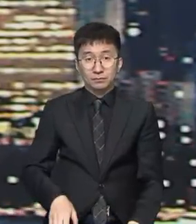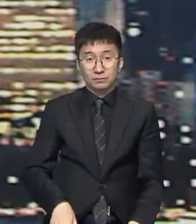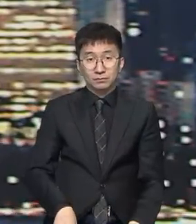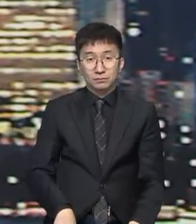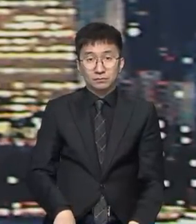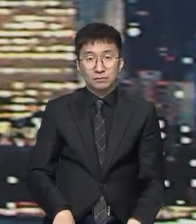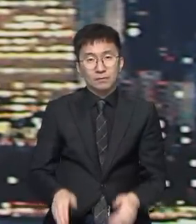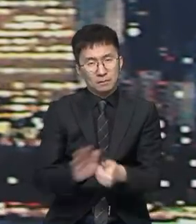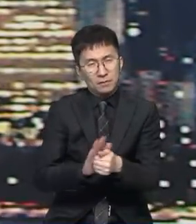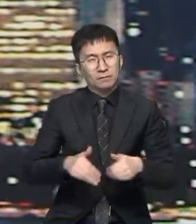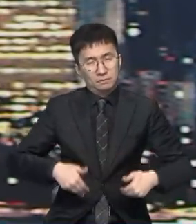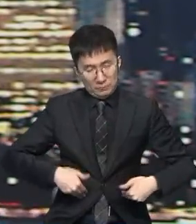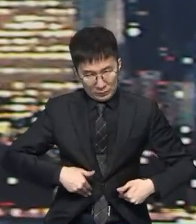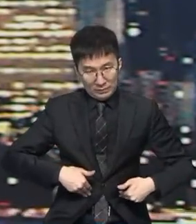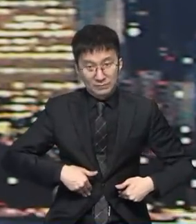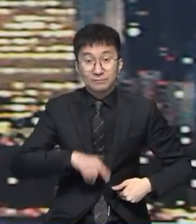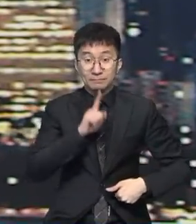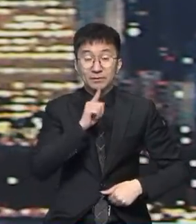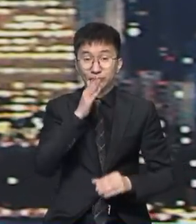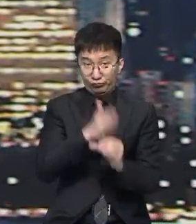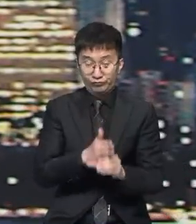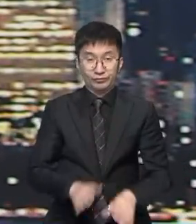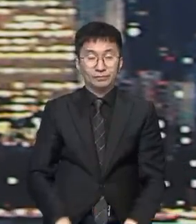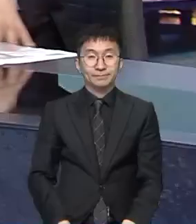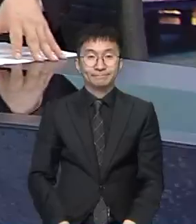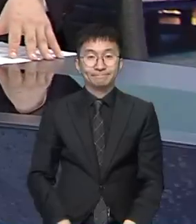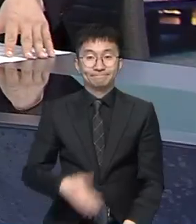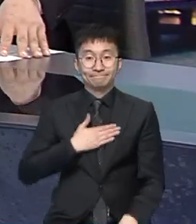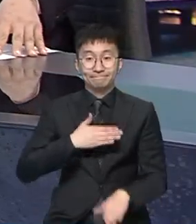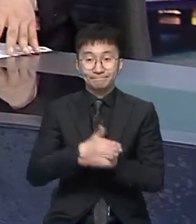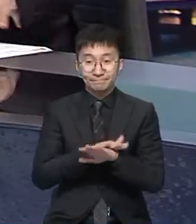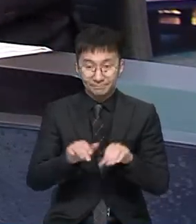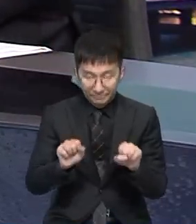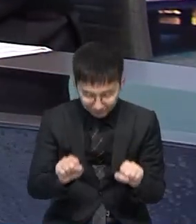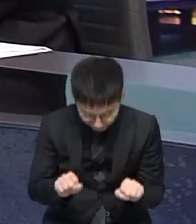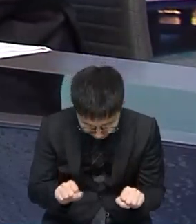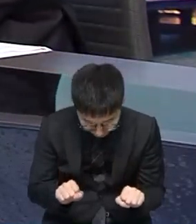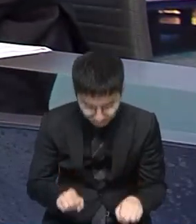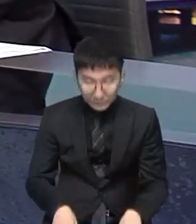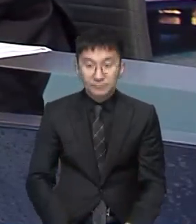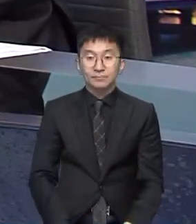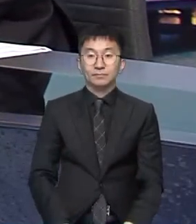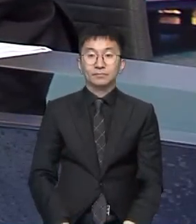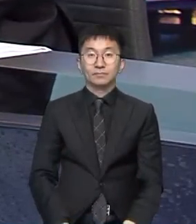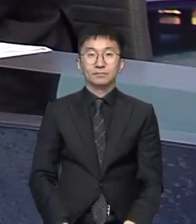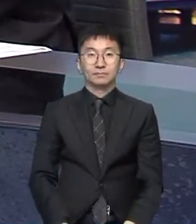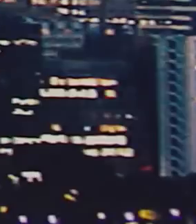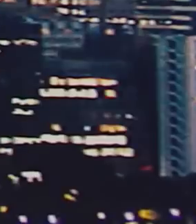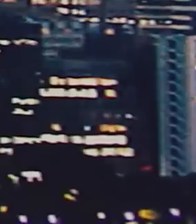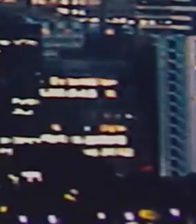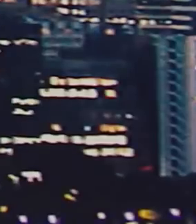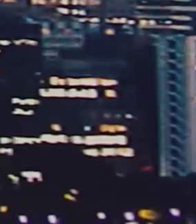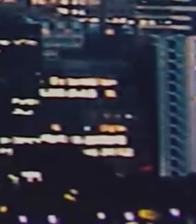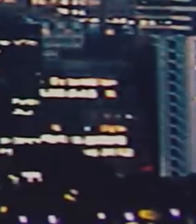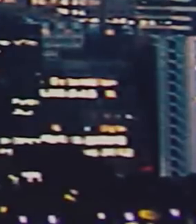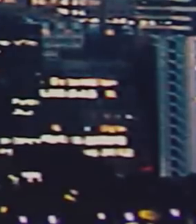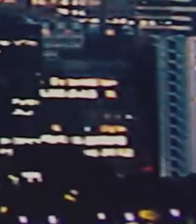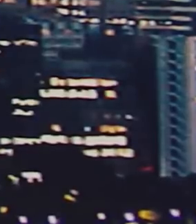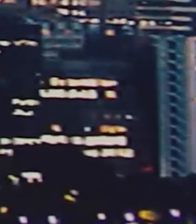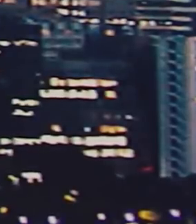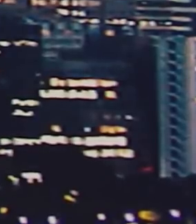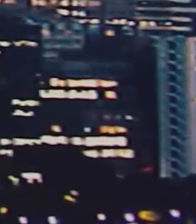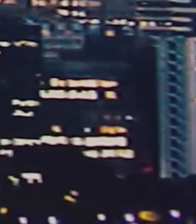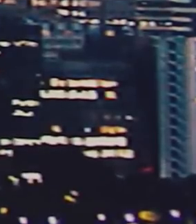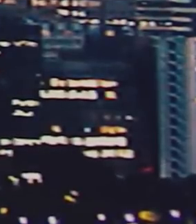배려 해달라 이게 전문가들의 요청입니다네 알겠습니다 지금까지 김경희 기자였습니다 더 많은 뉴스를